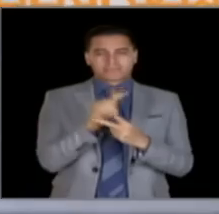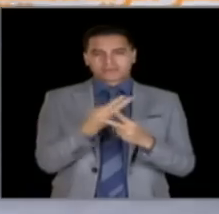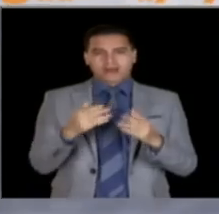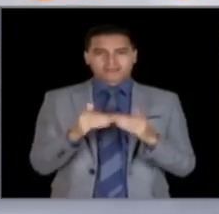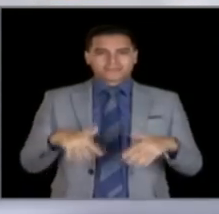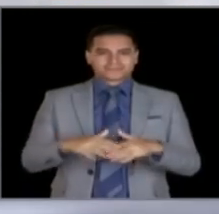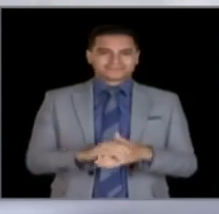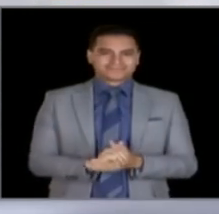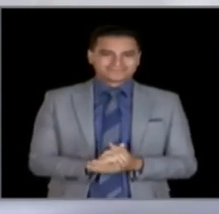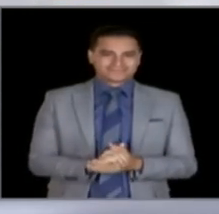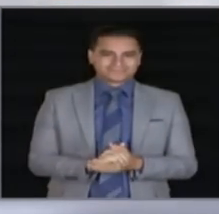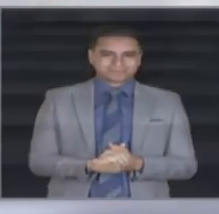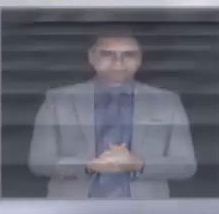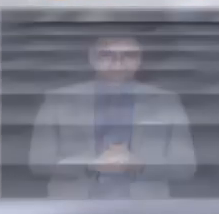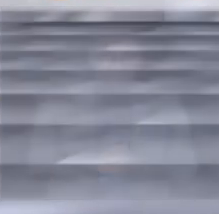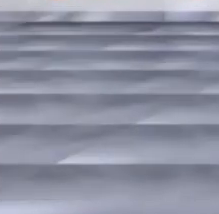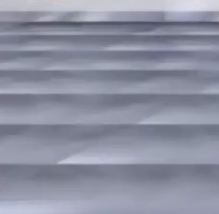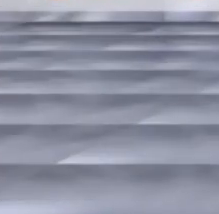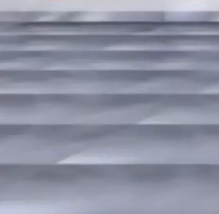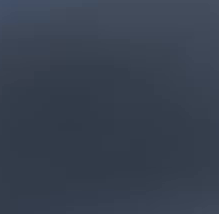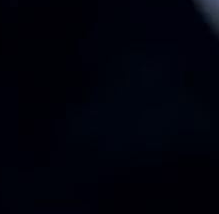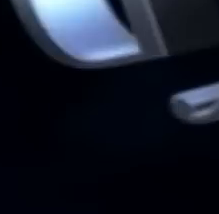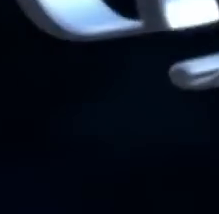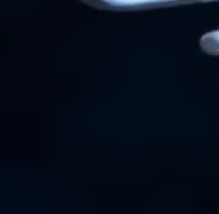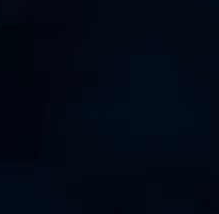لرعاية أبطال مصر الرياضيين.